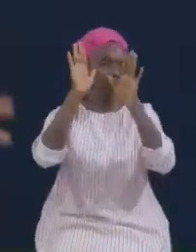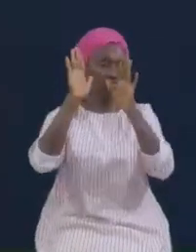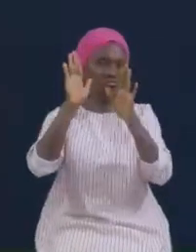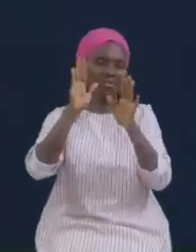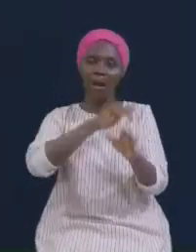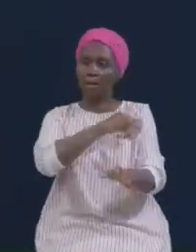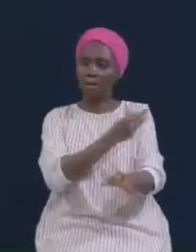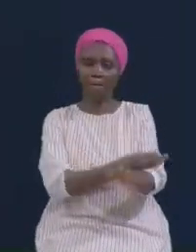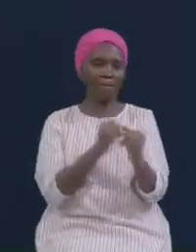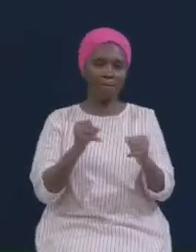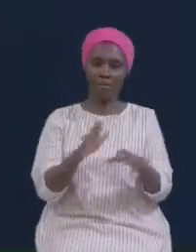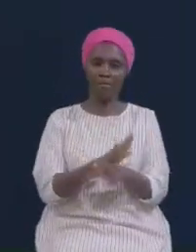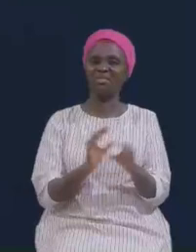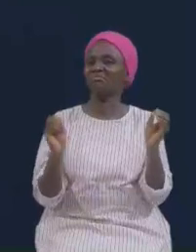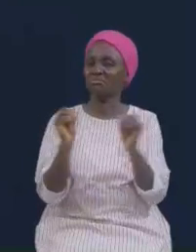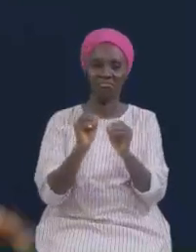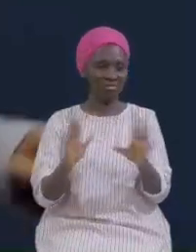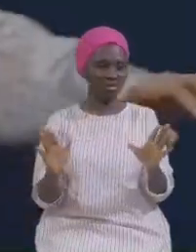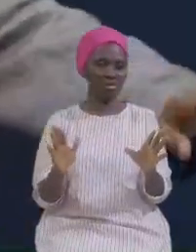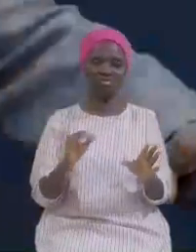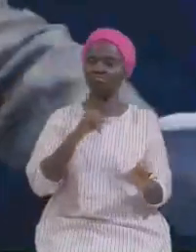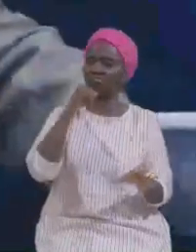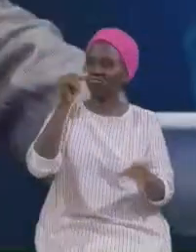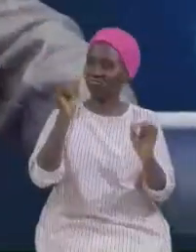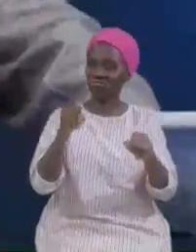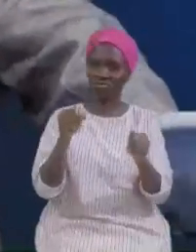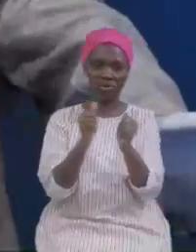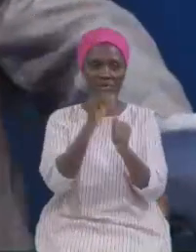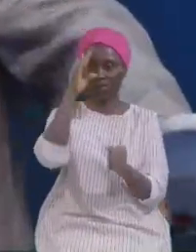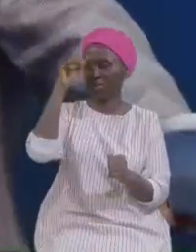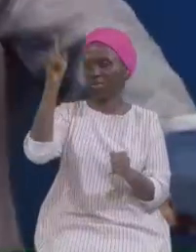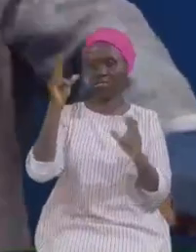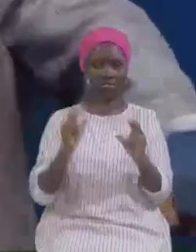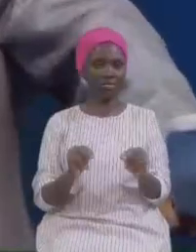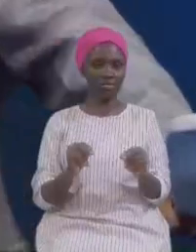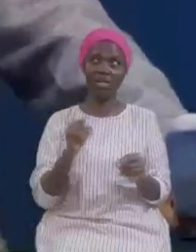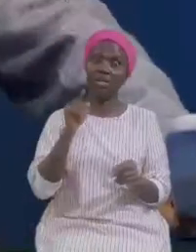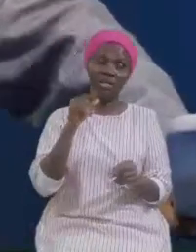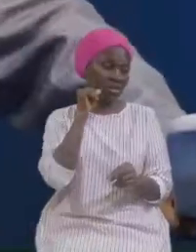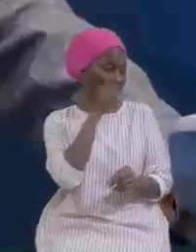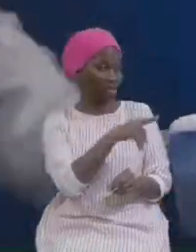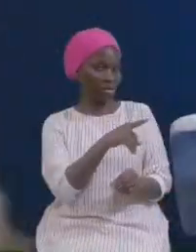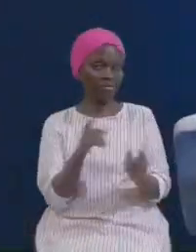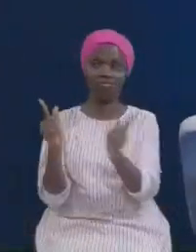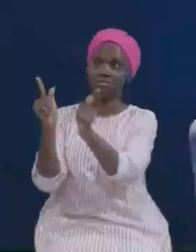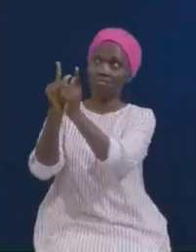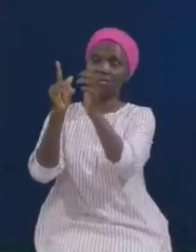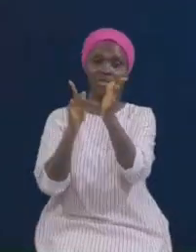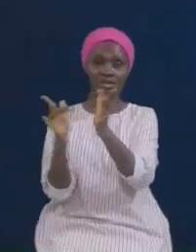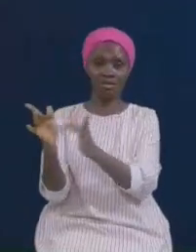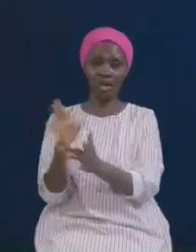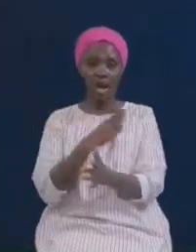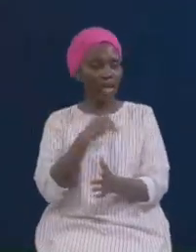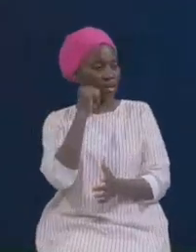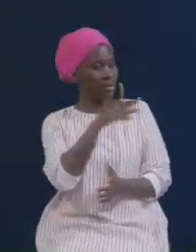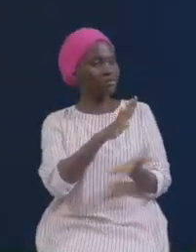puissant. Il n'y a rien d'impossible avec lui. Elle a rencontré Jésus et